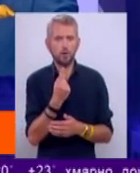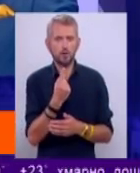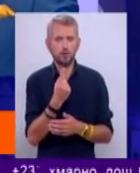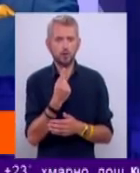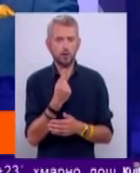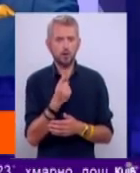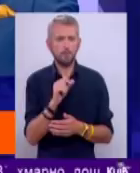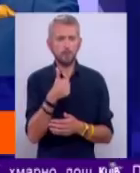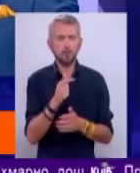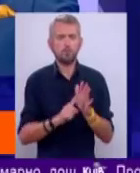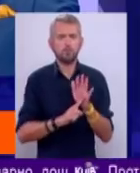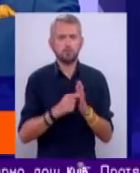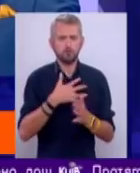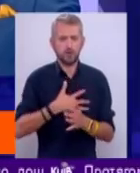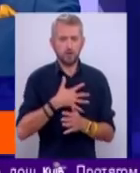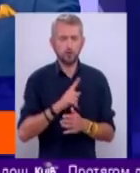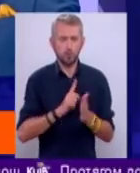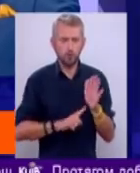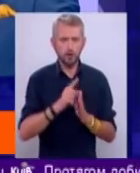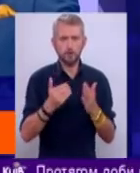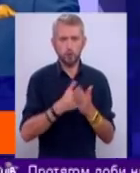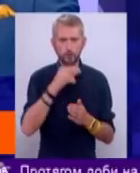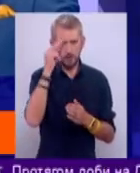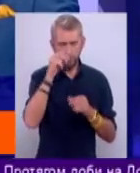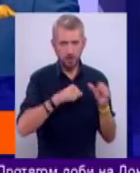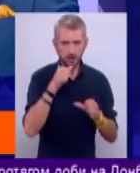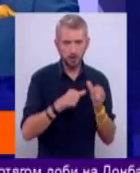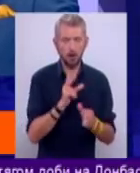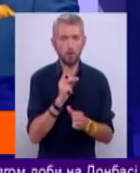що почався новий навчальний рік, другий стрес, що це новий,